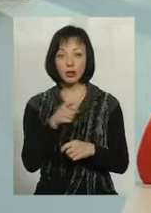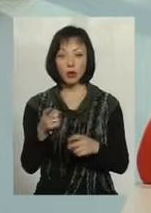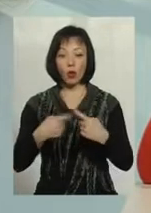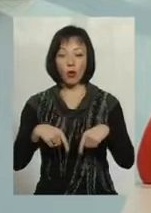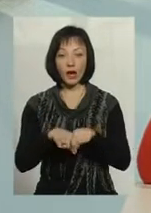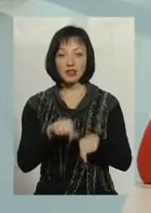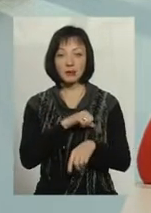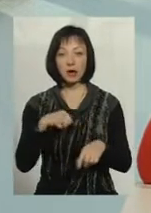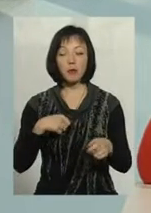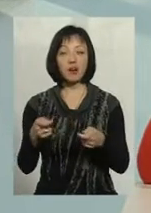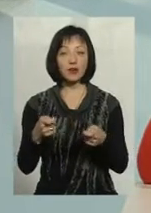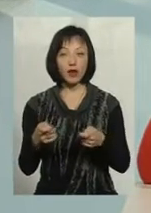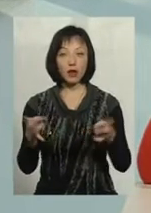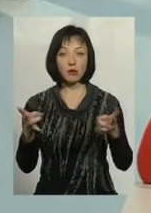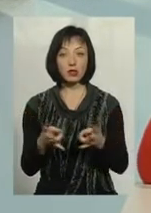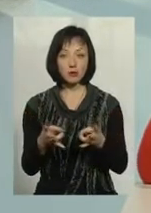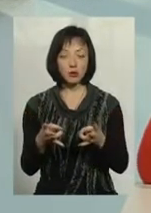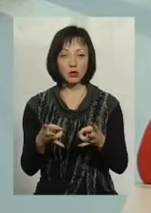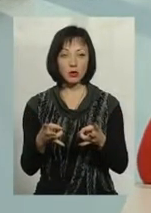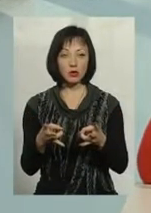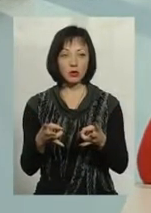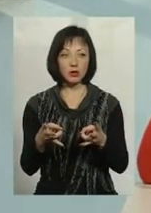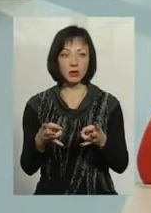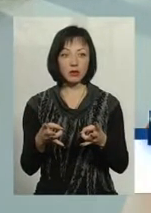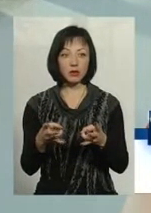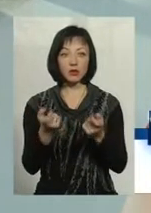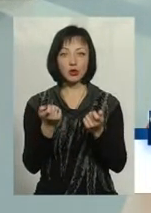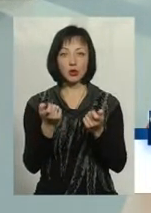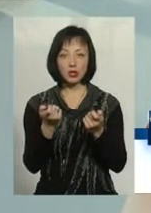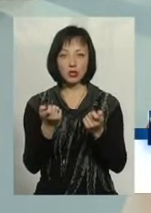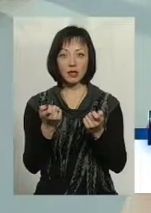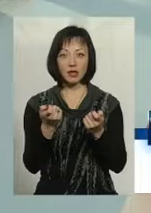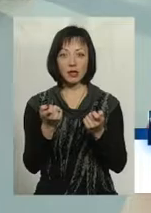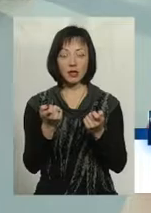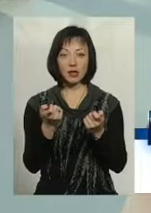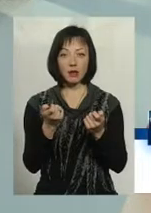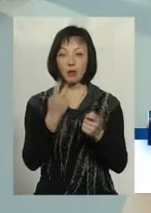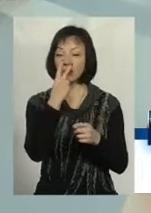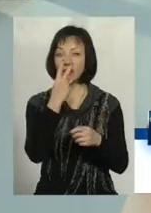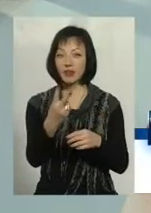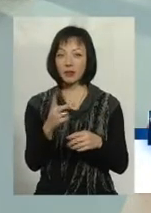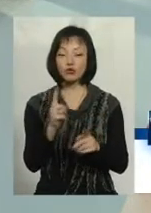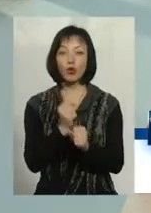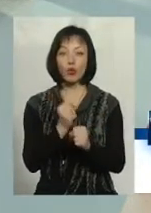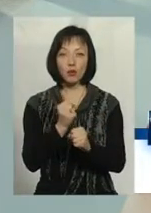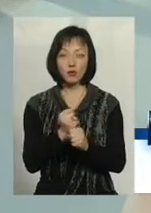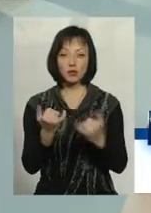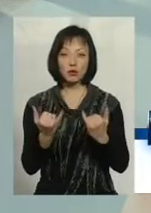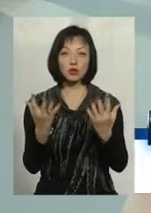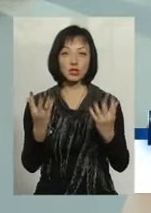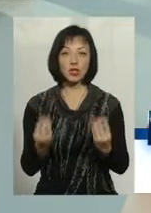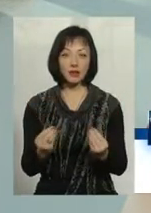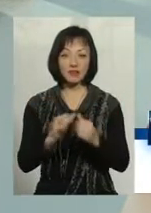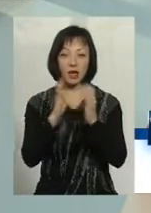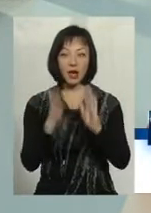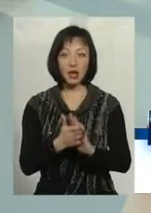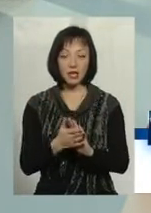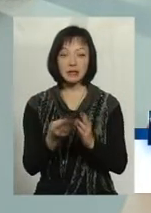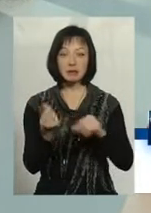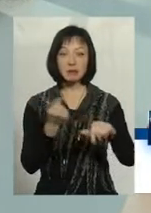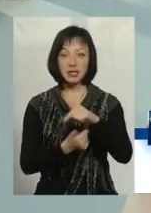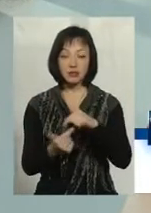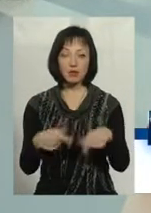очільників тергромад використовувати з розумом усі кошти, які їм виділяються. Як варіант, створювати нові робочі місця і впроваджувати